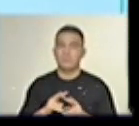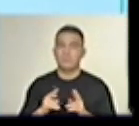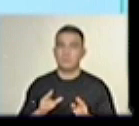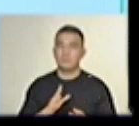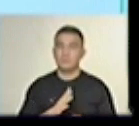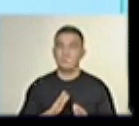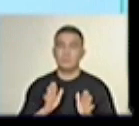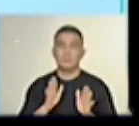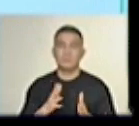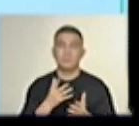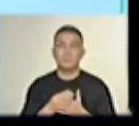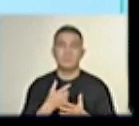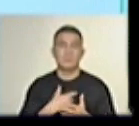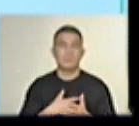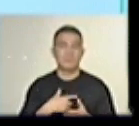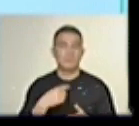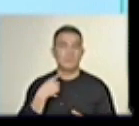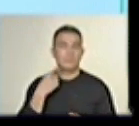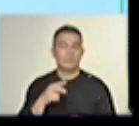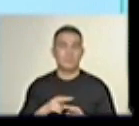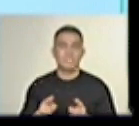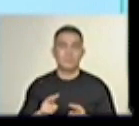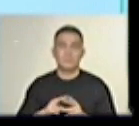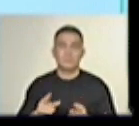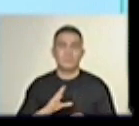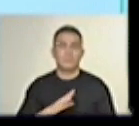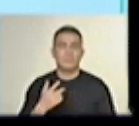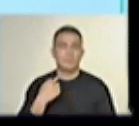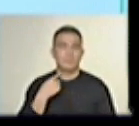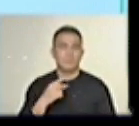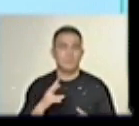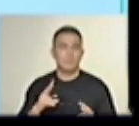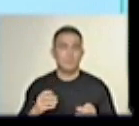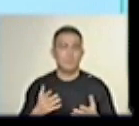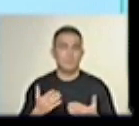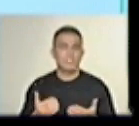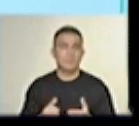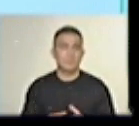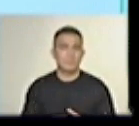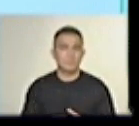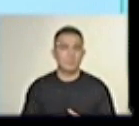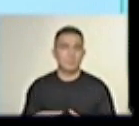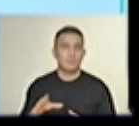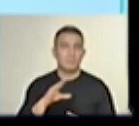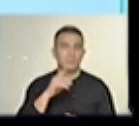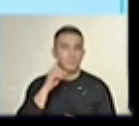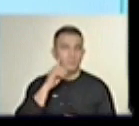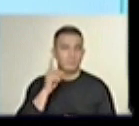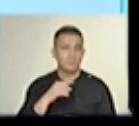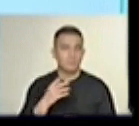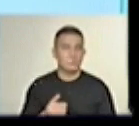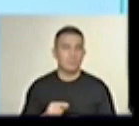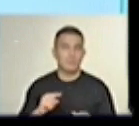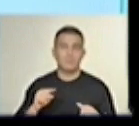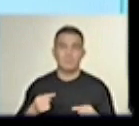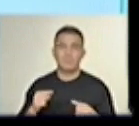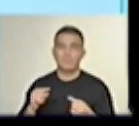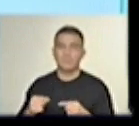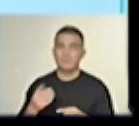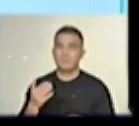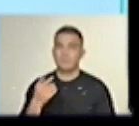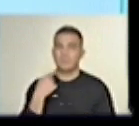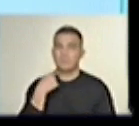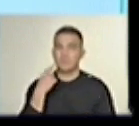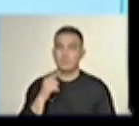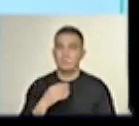ammo o'zlari teng bo'lmagan sonlar qanday sonlar? Bu siz yaxshi bilasiz, qarama-qarshi sonlar